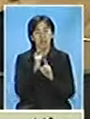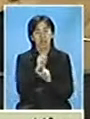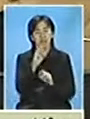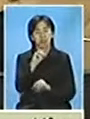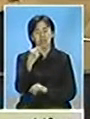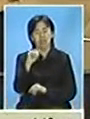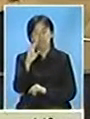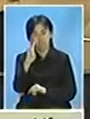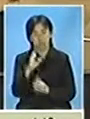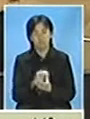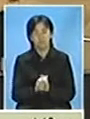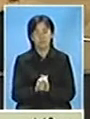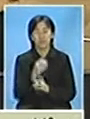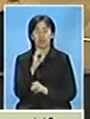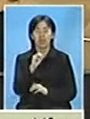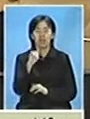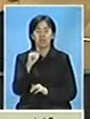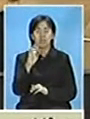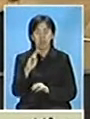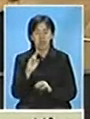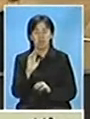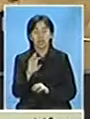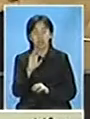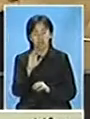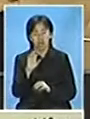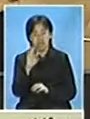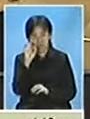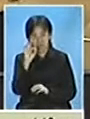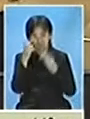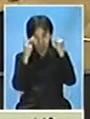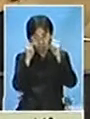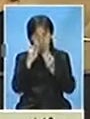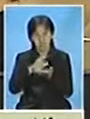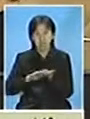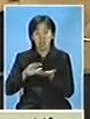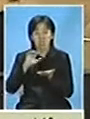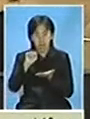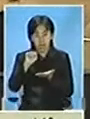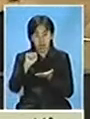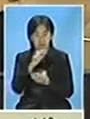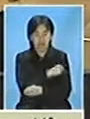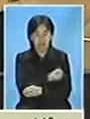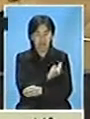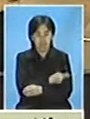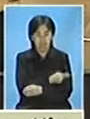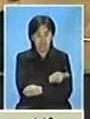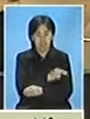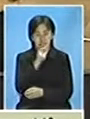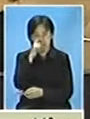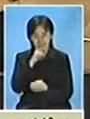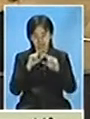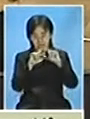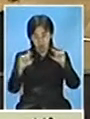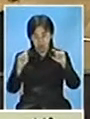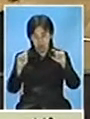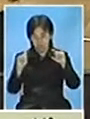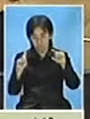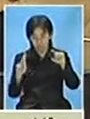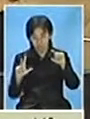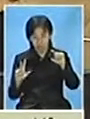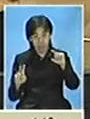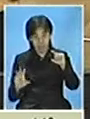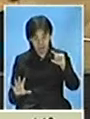มาตรา17ว่าด้วยการเลือกนายกสภาการแพทย์แผนไทยทั้งสิ้นมี5วรรคกรรมธิการมีการ